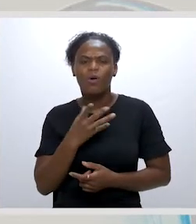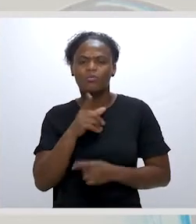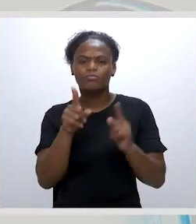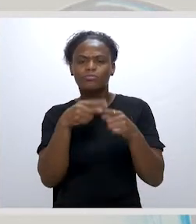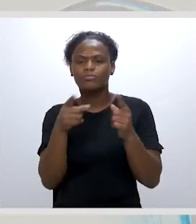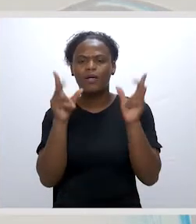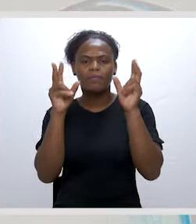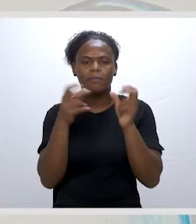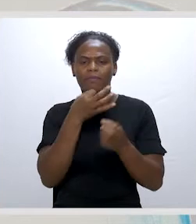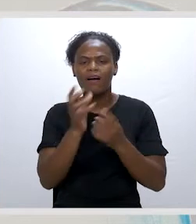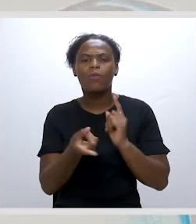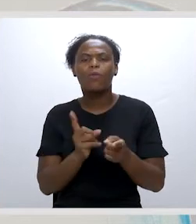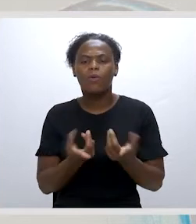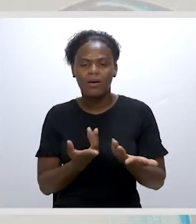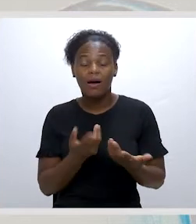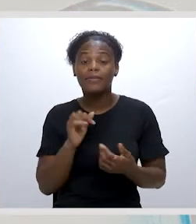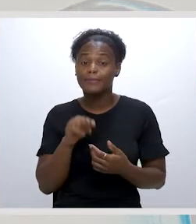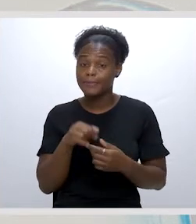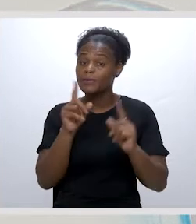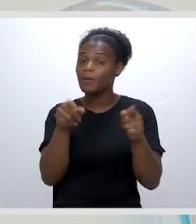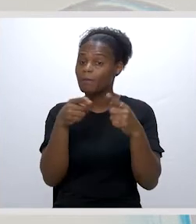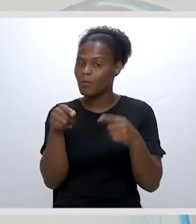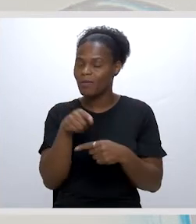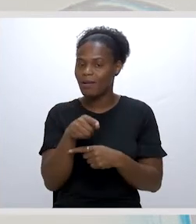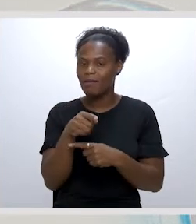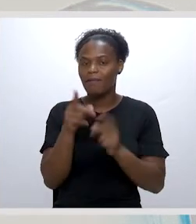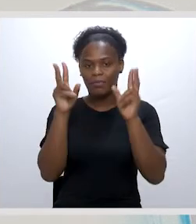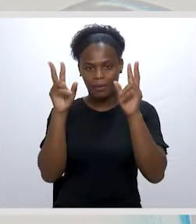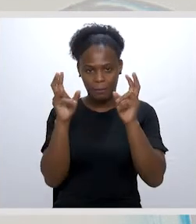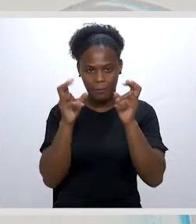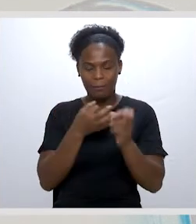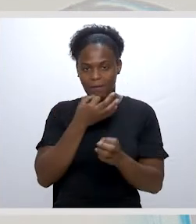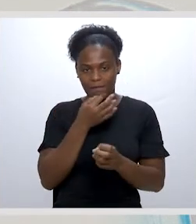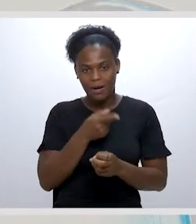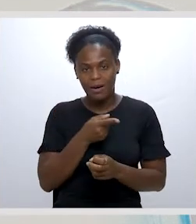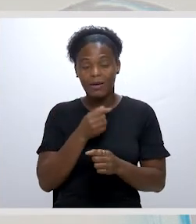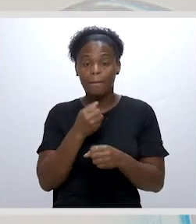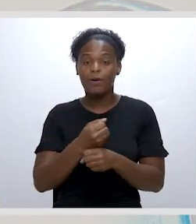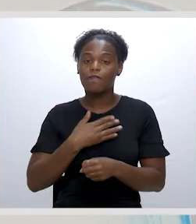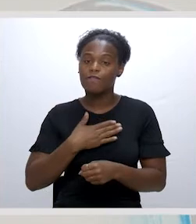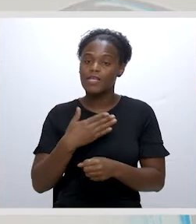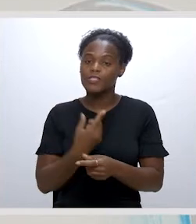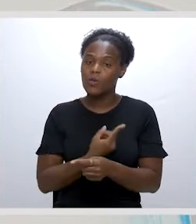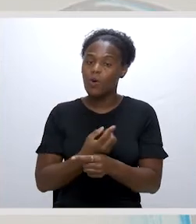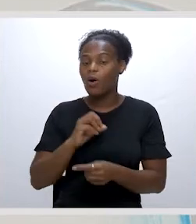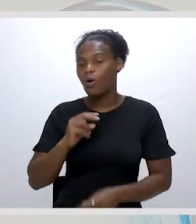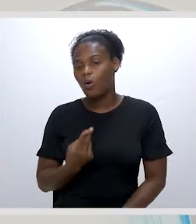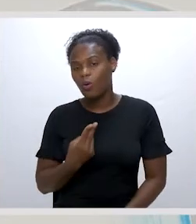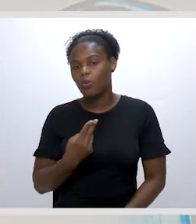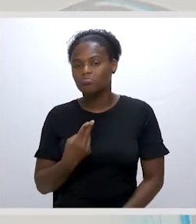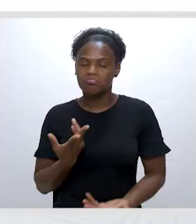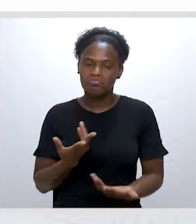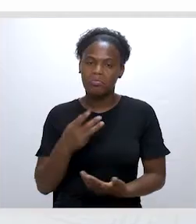chanson? Très bien, cette chanson, elle parle des professions ou des